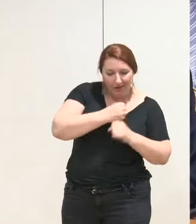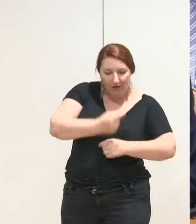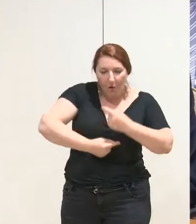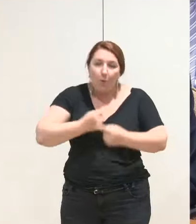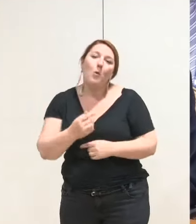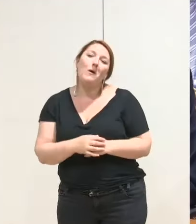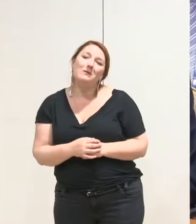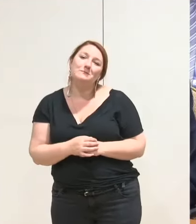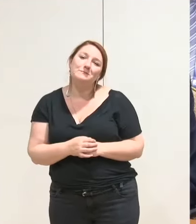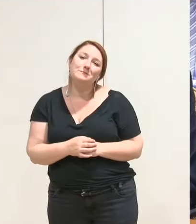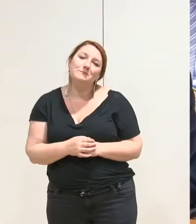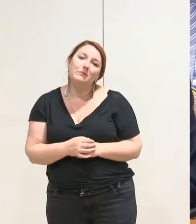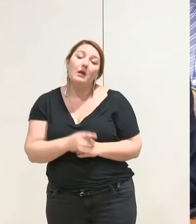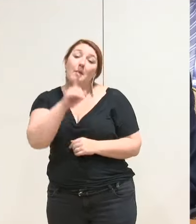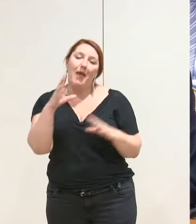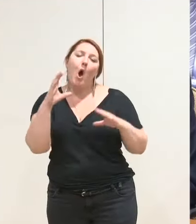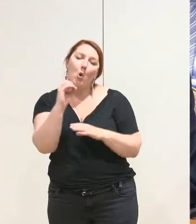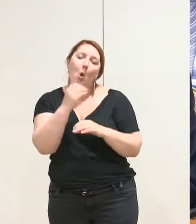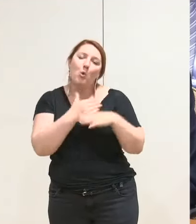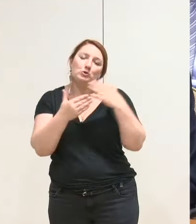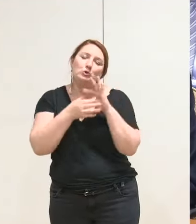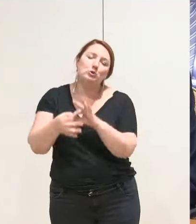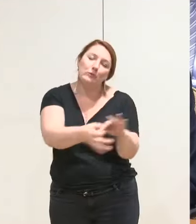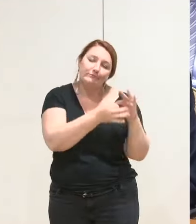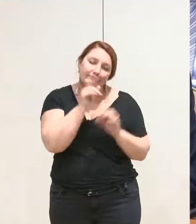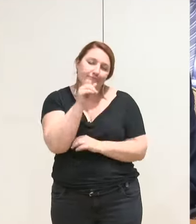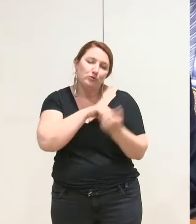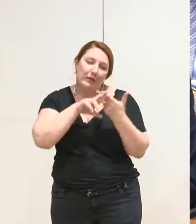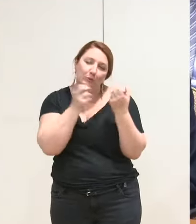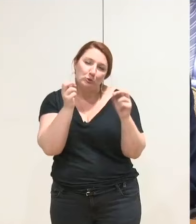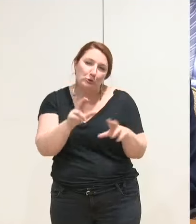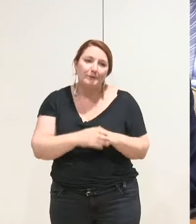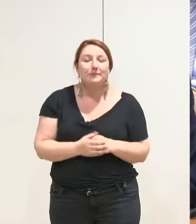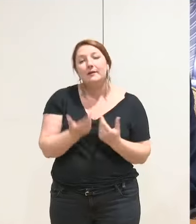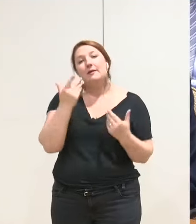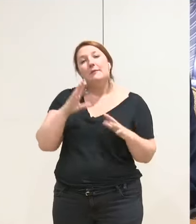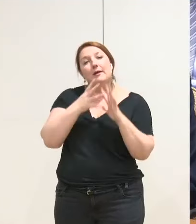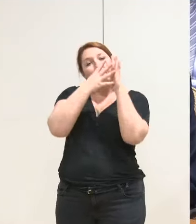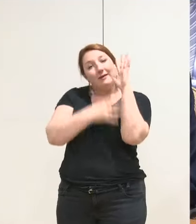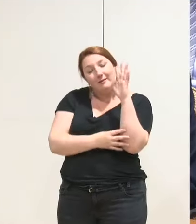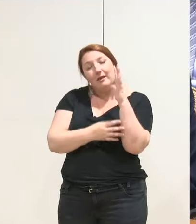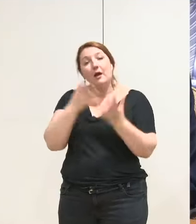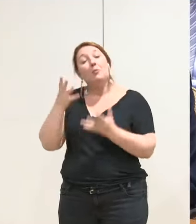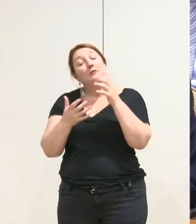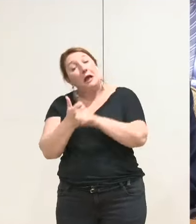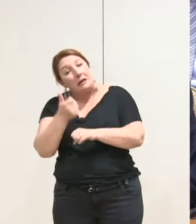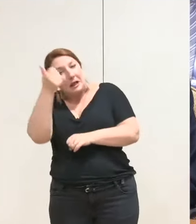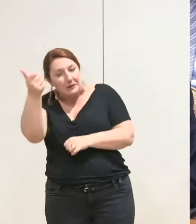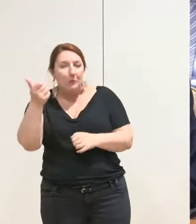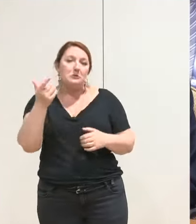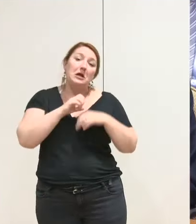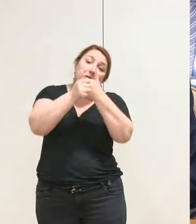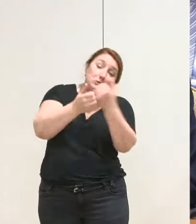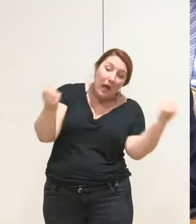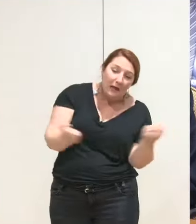critères en construction et que sur la base de ces critères de volume d'activité l'an prochain peut-être ça